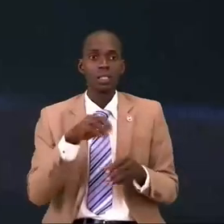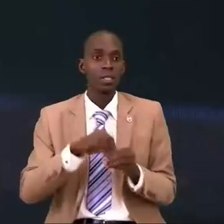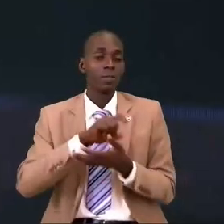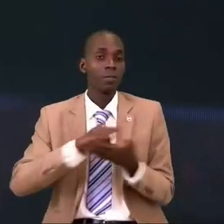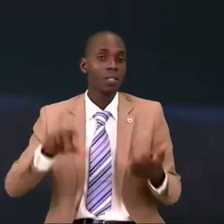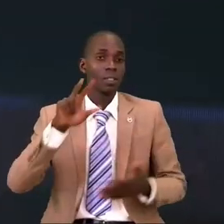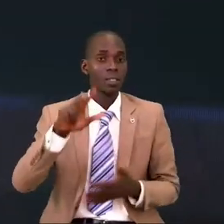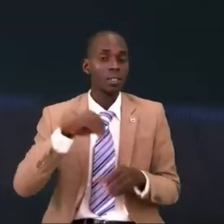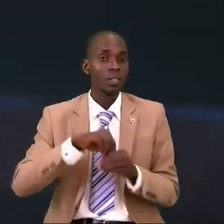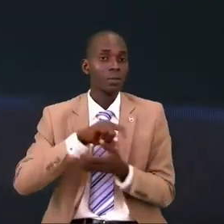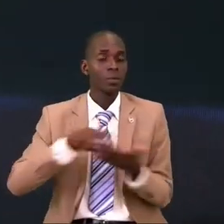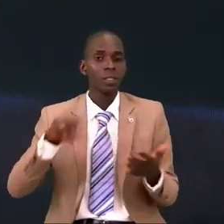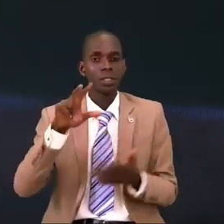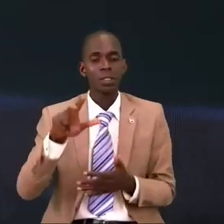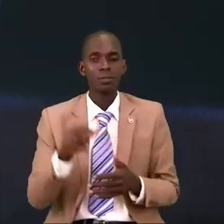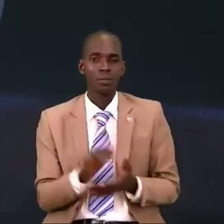soldat.